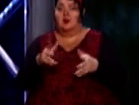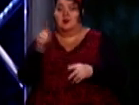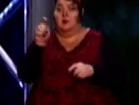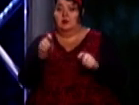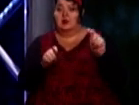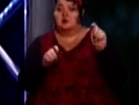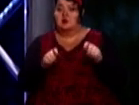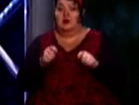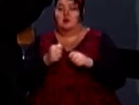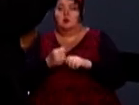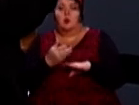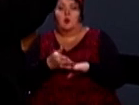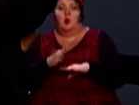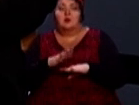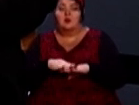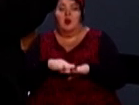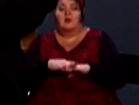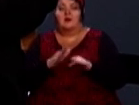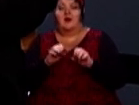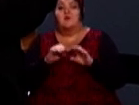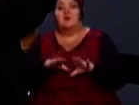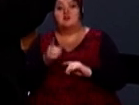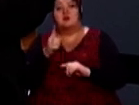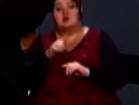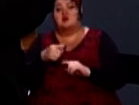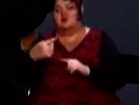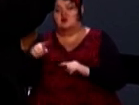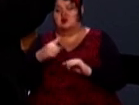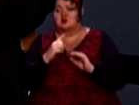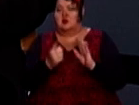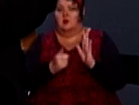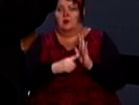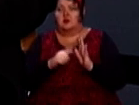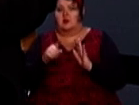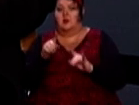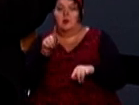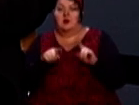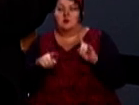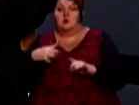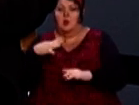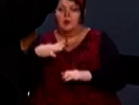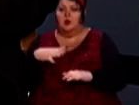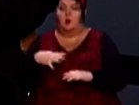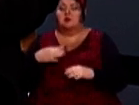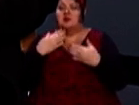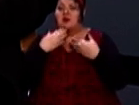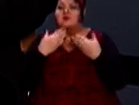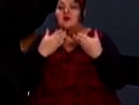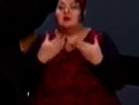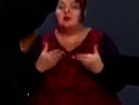до Полтави вирішити ті чи інші питання, їм іноді приходиться